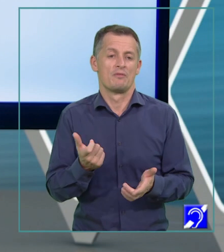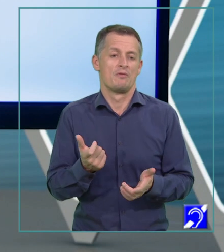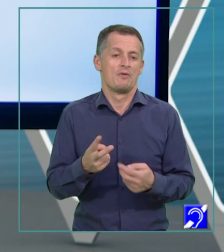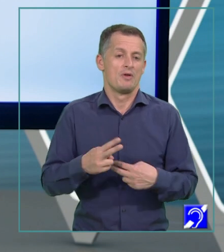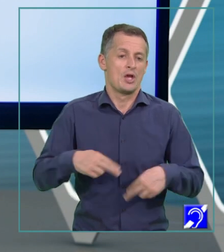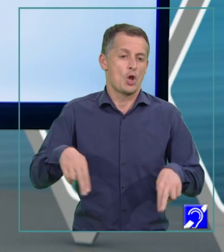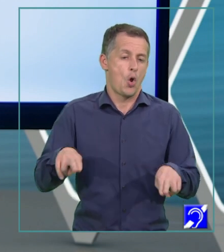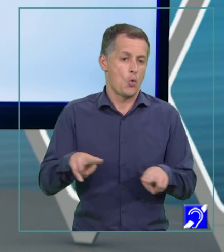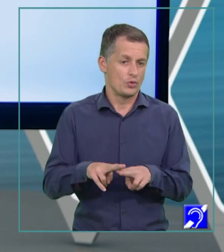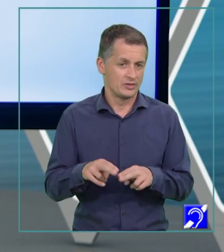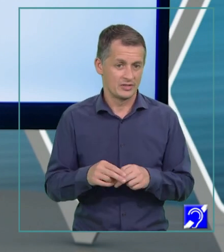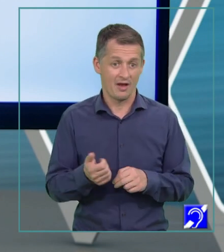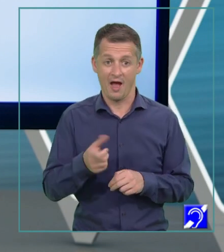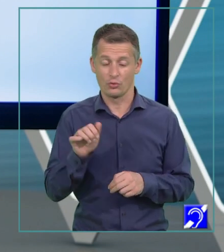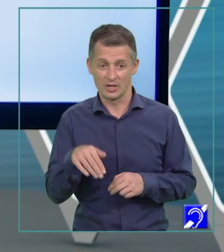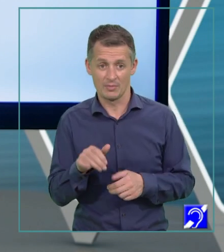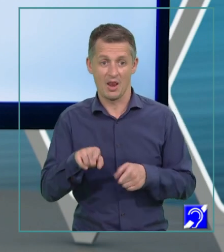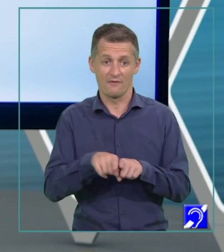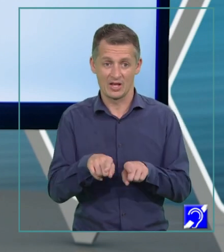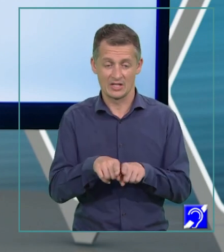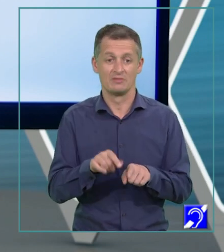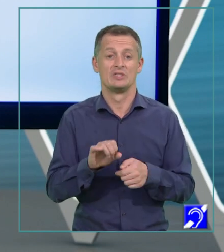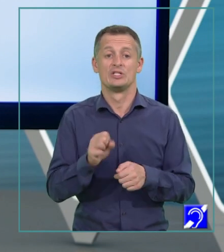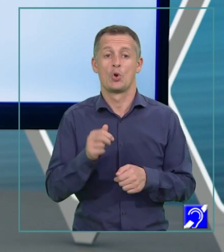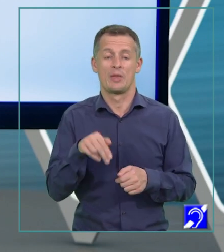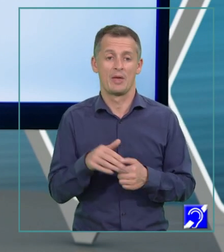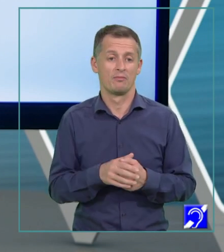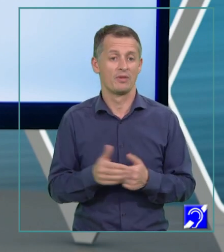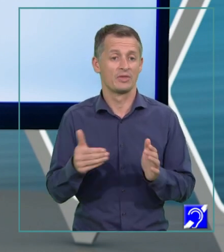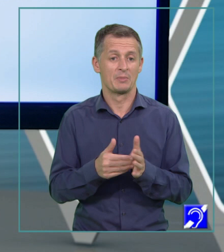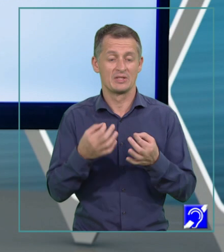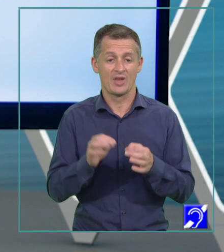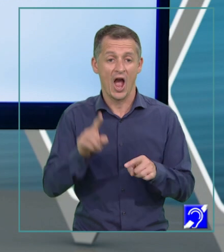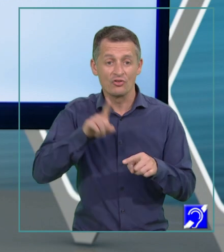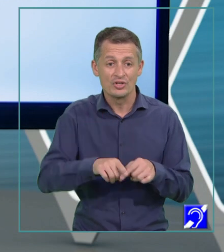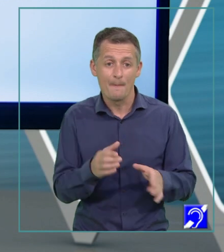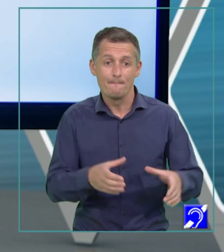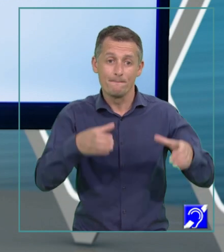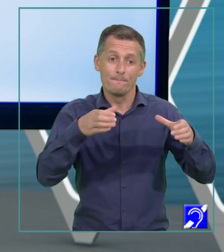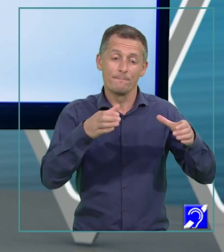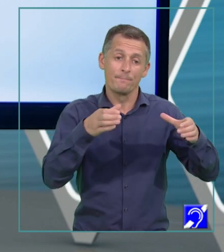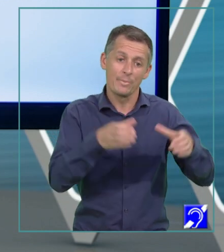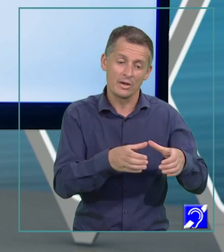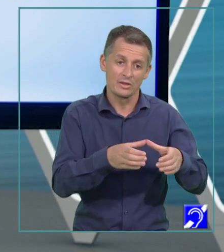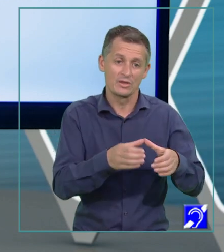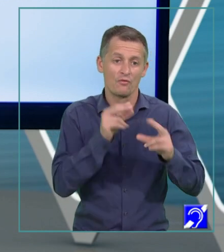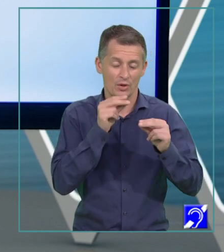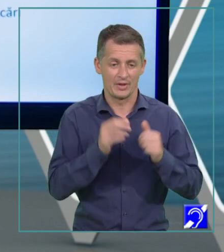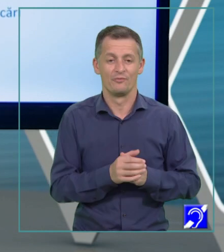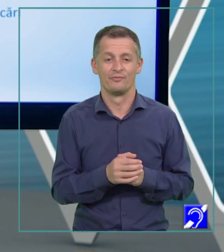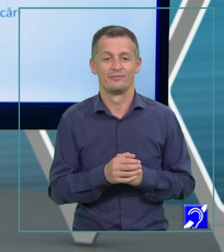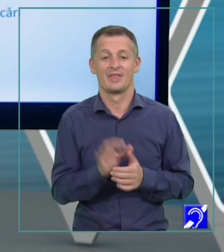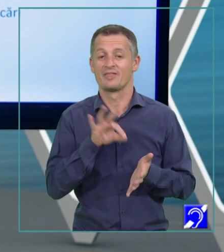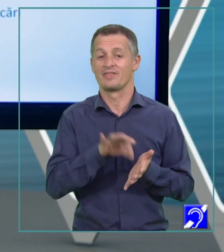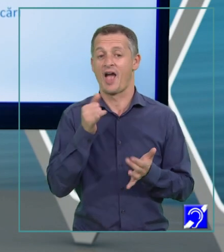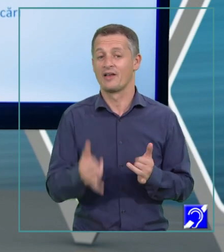Că antonimele, ca și sinonimele, trebuie să aparțină aceleași părți de vorbire. Numai că de